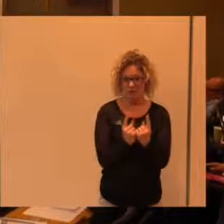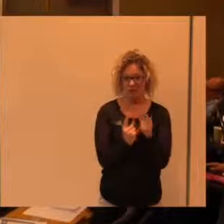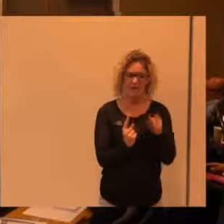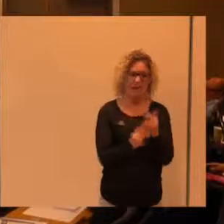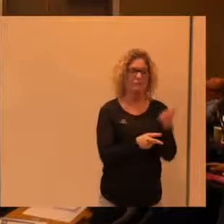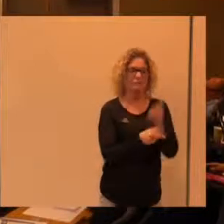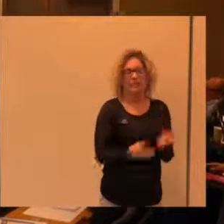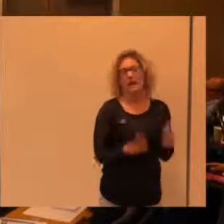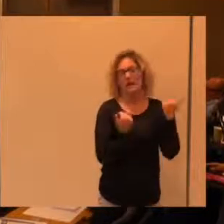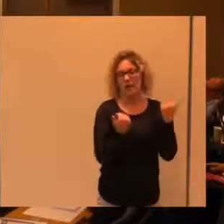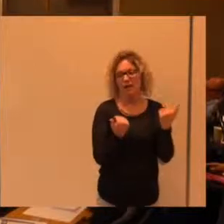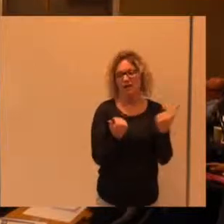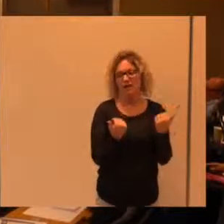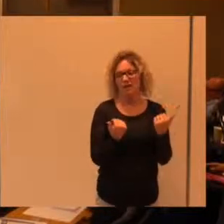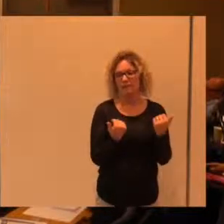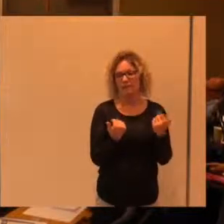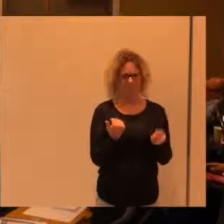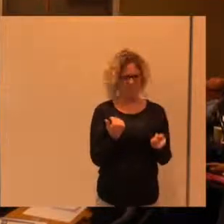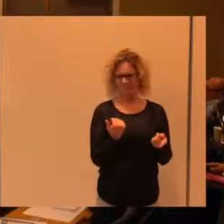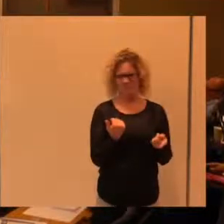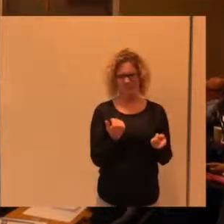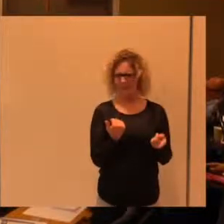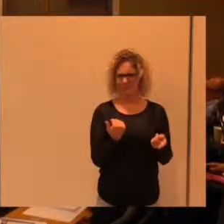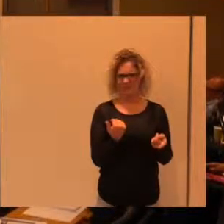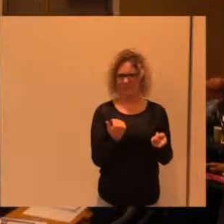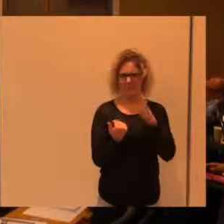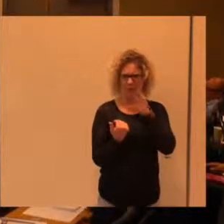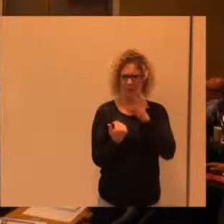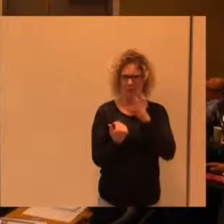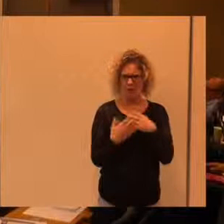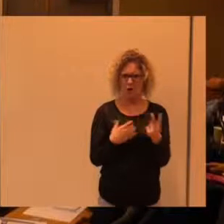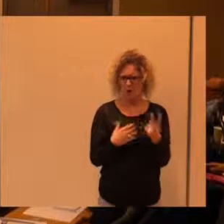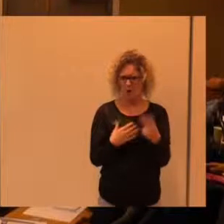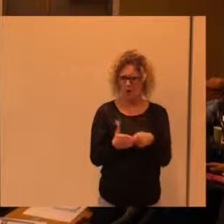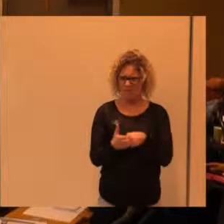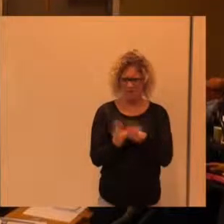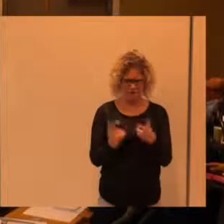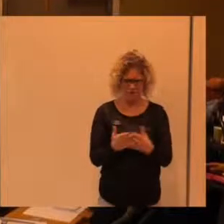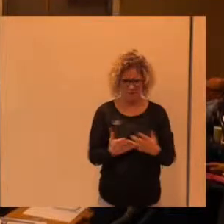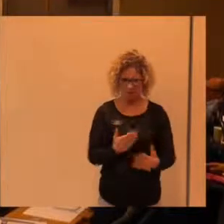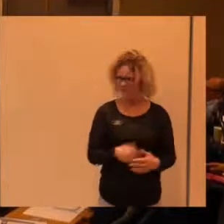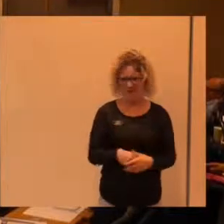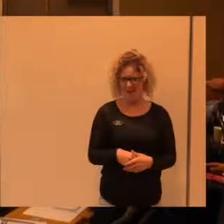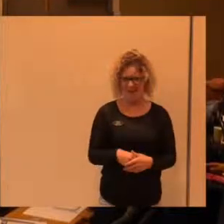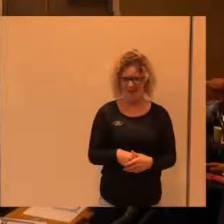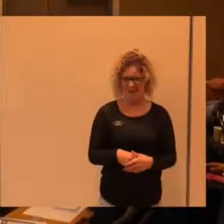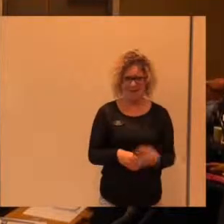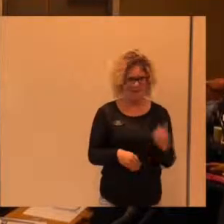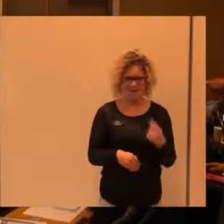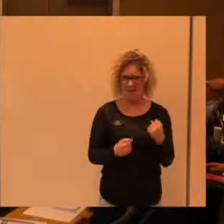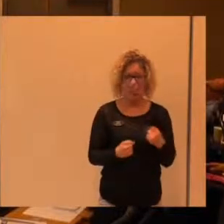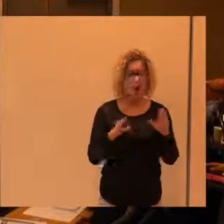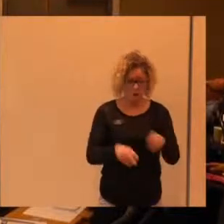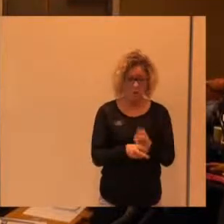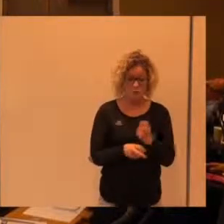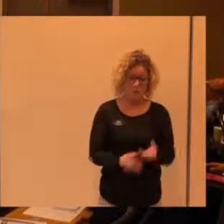enklare. Det där kommer ju ingen att orka göra, att göra två versioner av texter, en enkel och svår. Vi har försökt